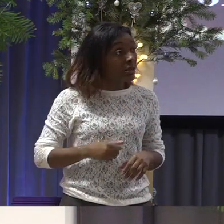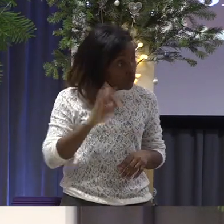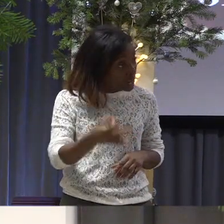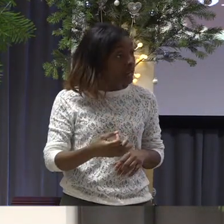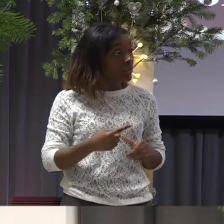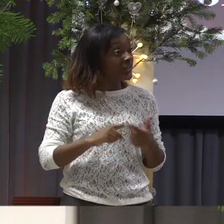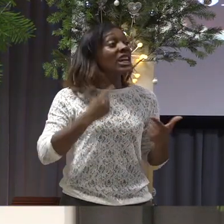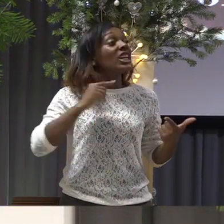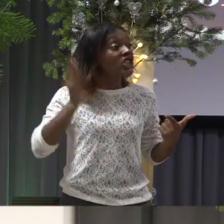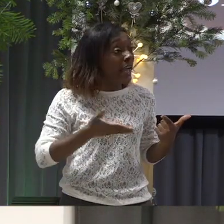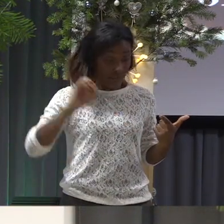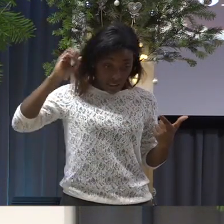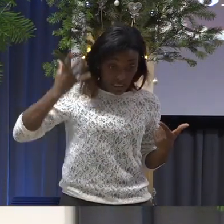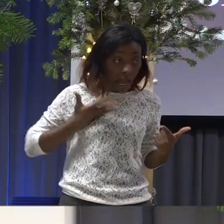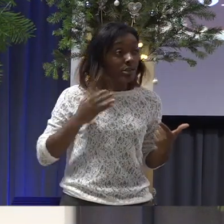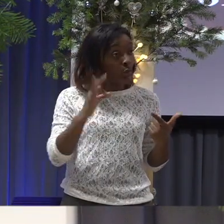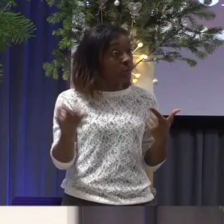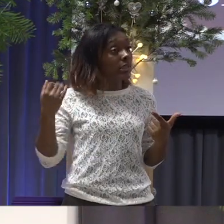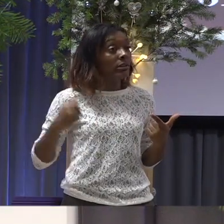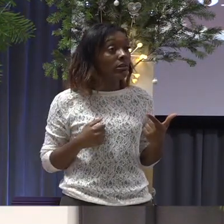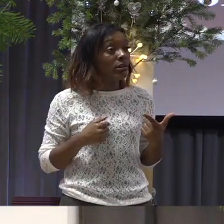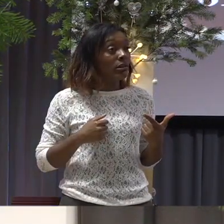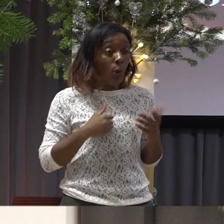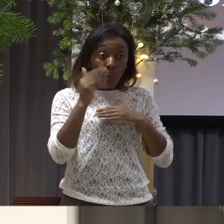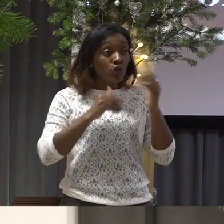sont les expressions de la grâce de Dieu